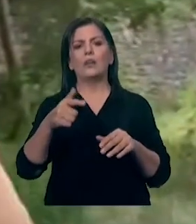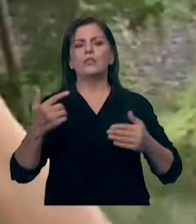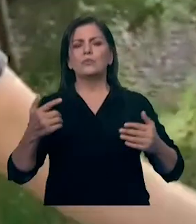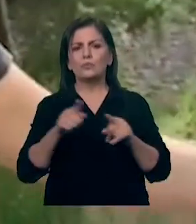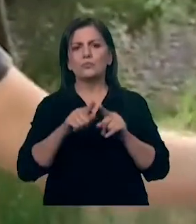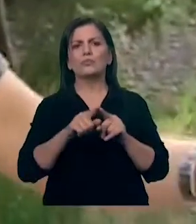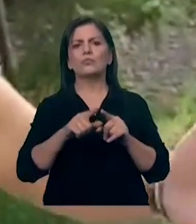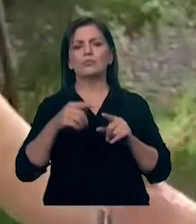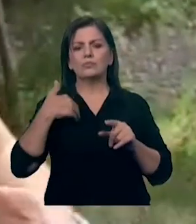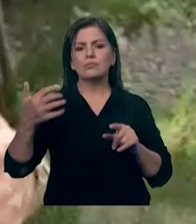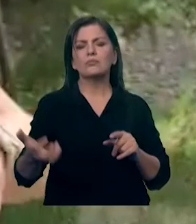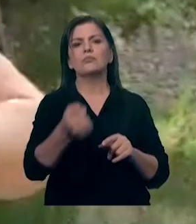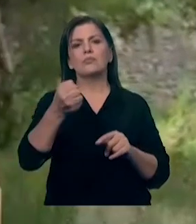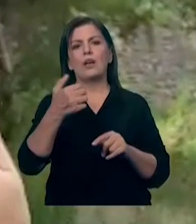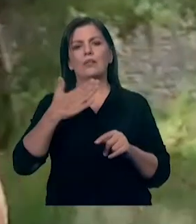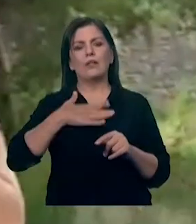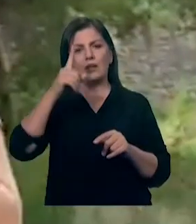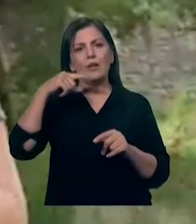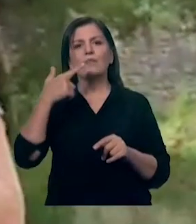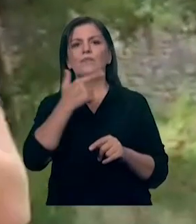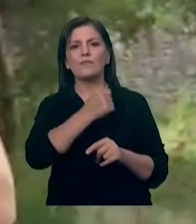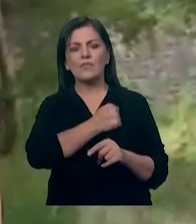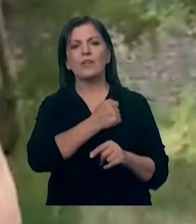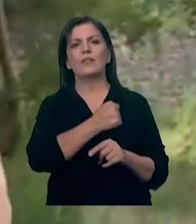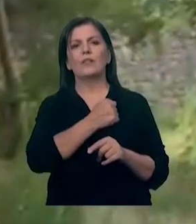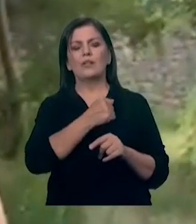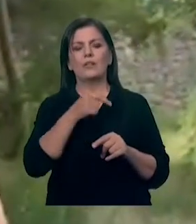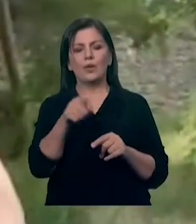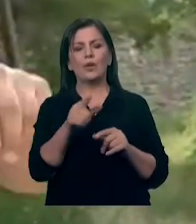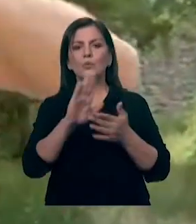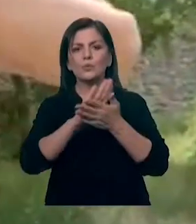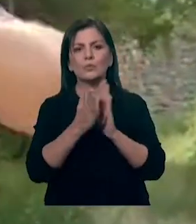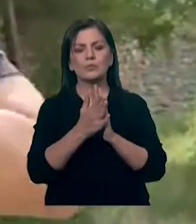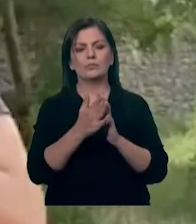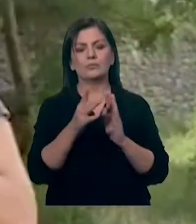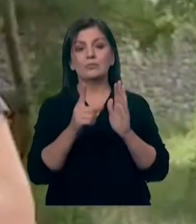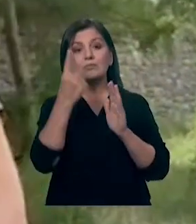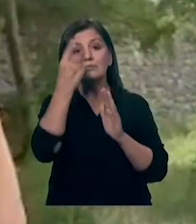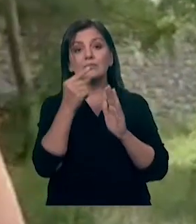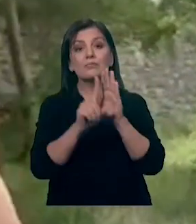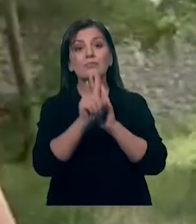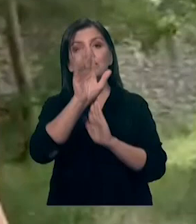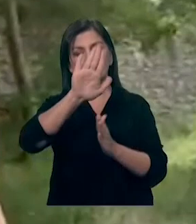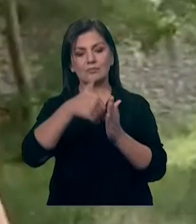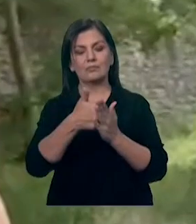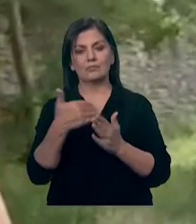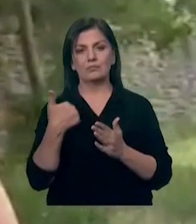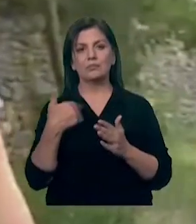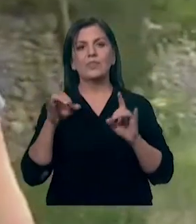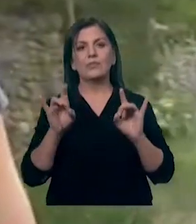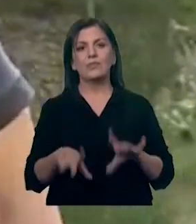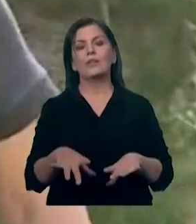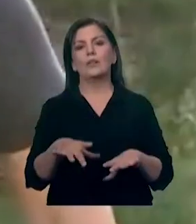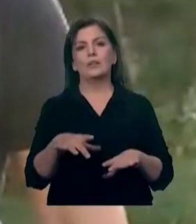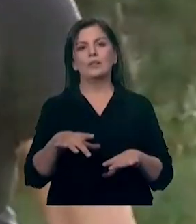ordumuz. Mən həqiqətən də neçə günlərdir biz gərginik sizlə bərabər və ilk gündən mən buradayam. Və çünki